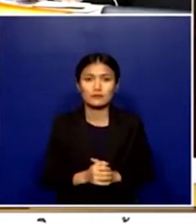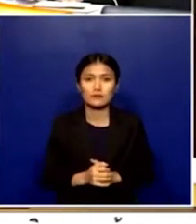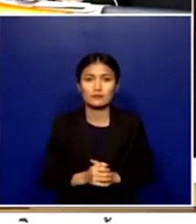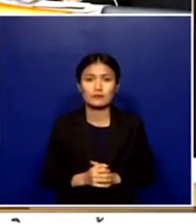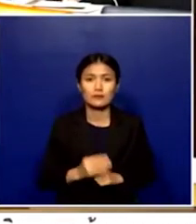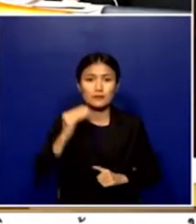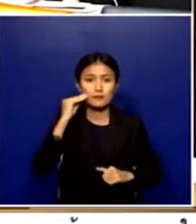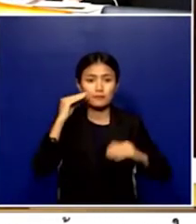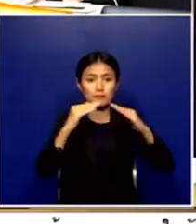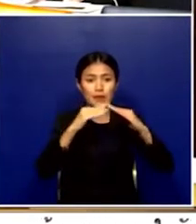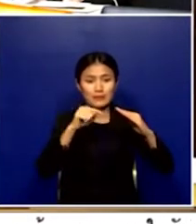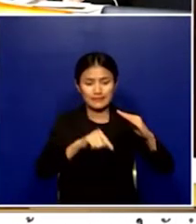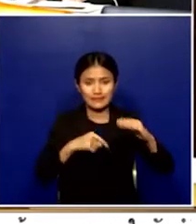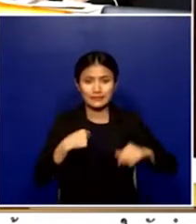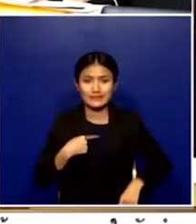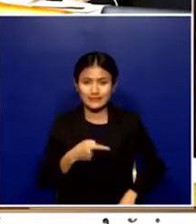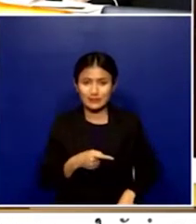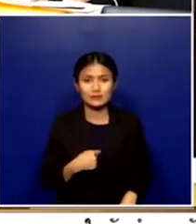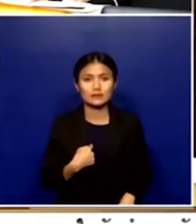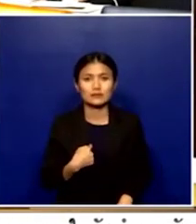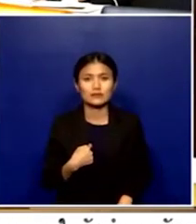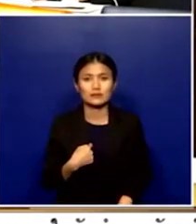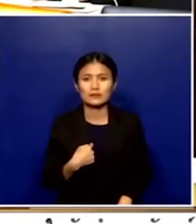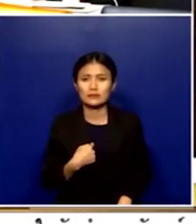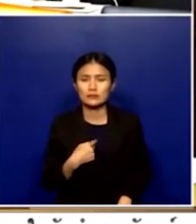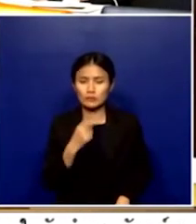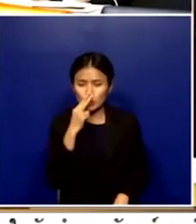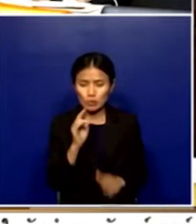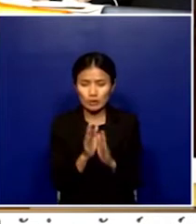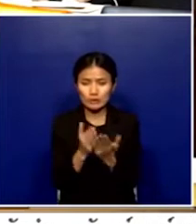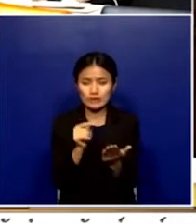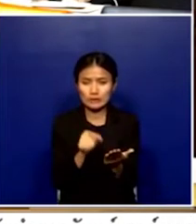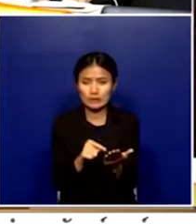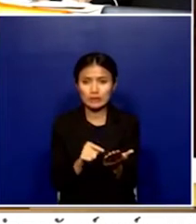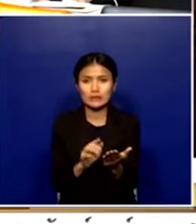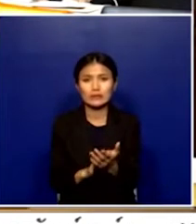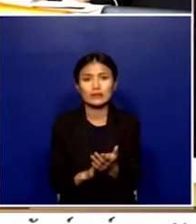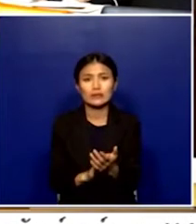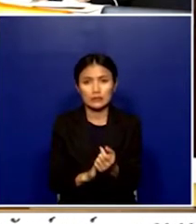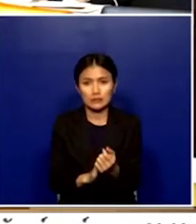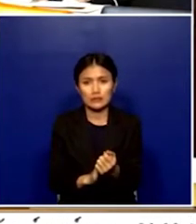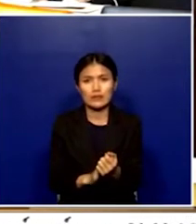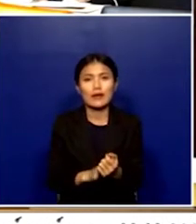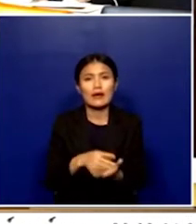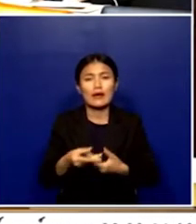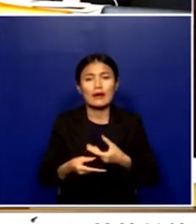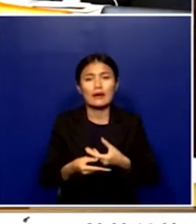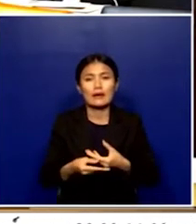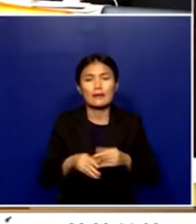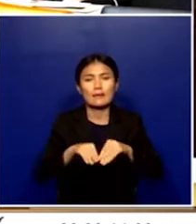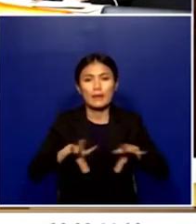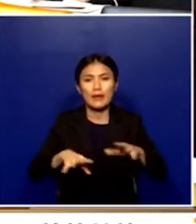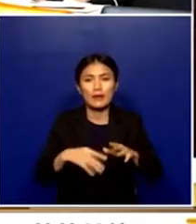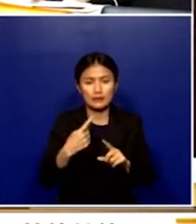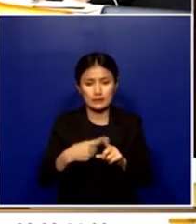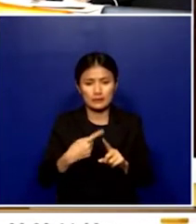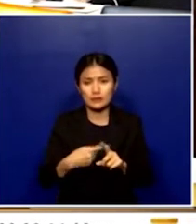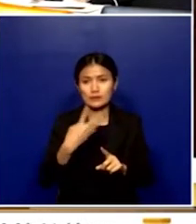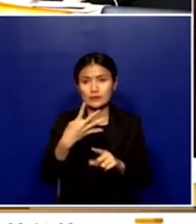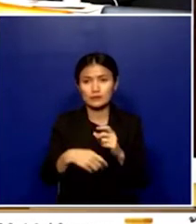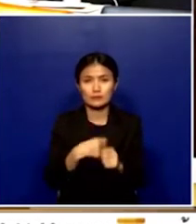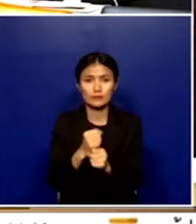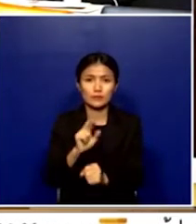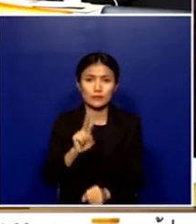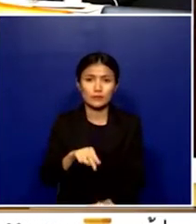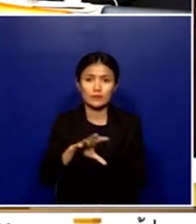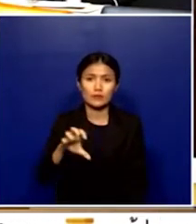ับบานพักลกรับหลังนี้หนงสือเล่มนี้เขียนตีพิมเมเดินเมษายน ปี 55 นะคะก่อนทจะมีการทำรฐต